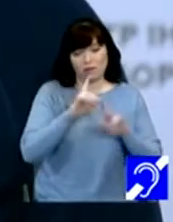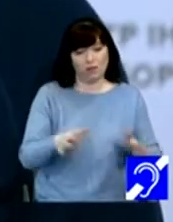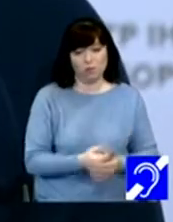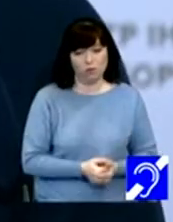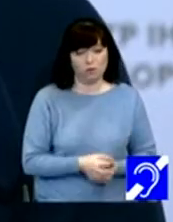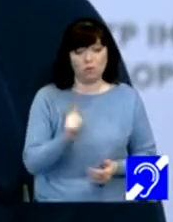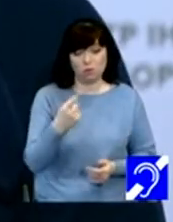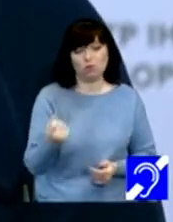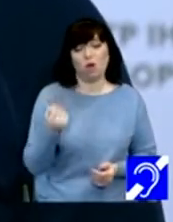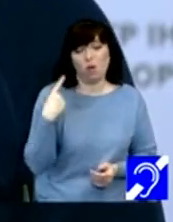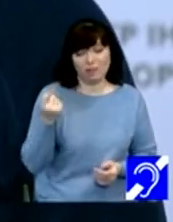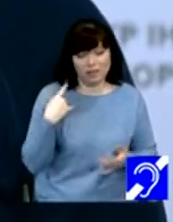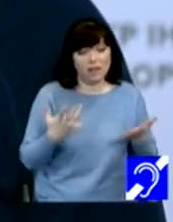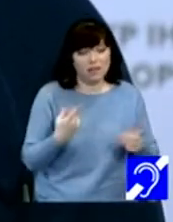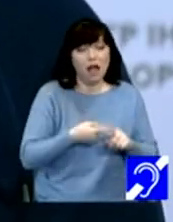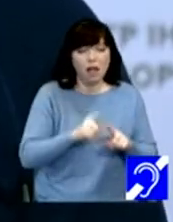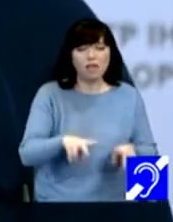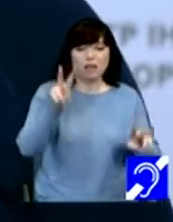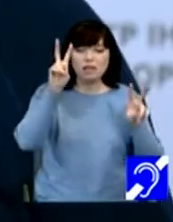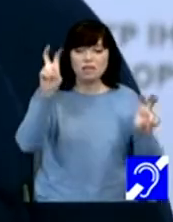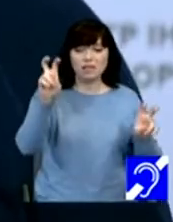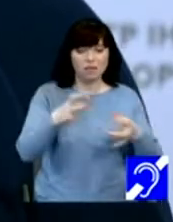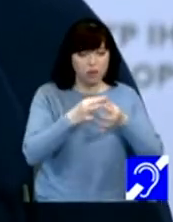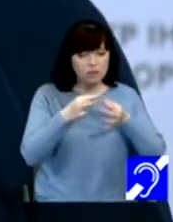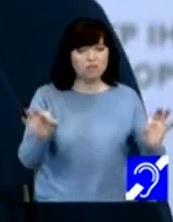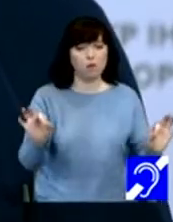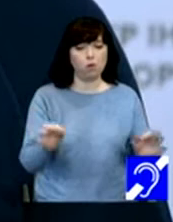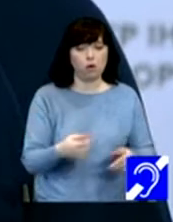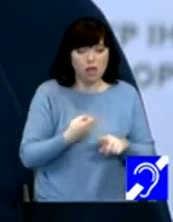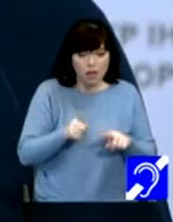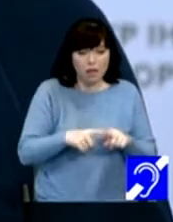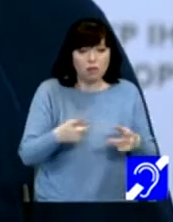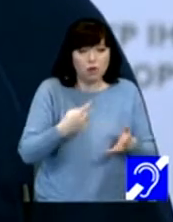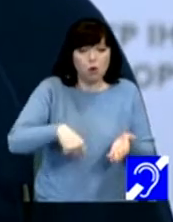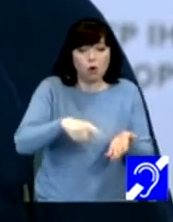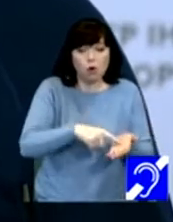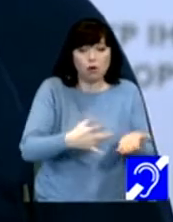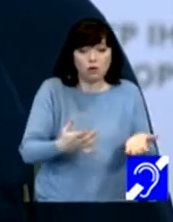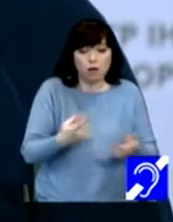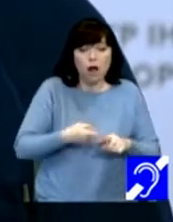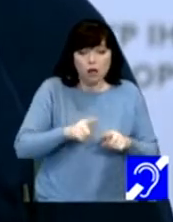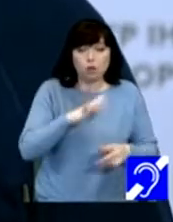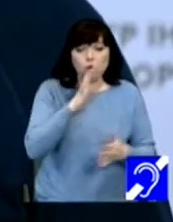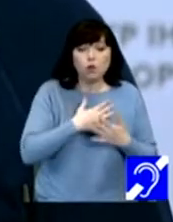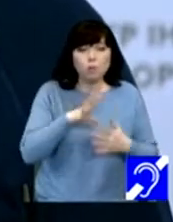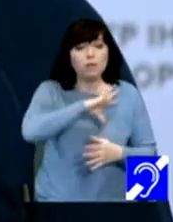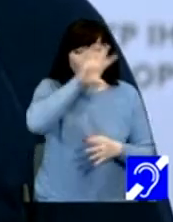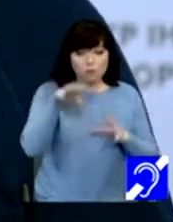Потому что Одесса это символ, это символ свободы, это символ, это город символ, это город, который любят во всем